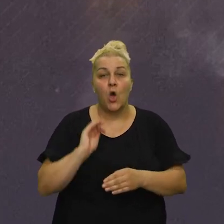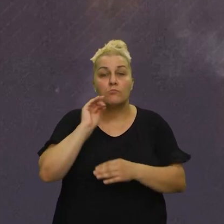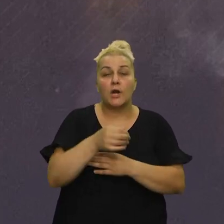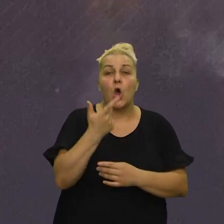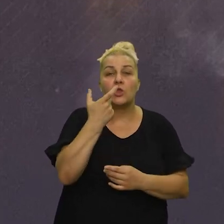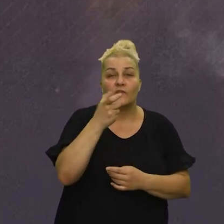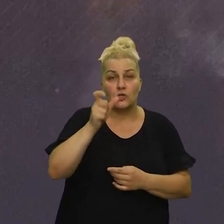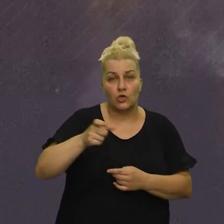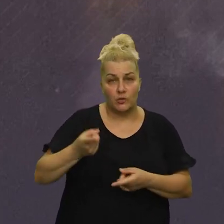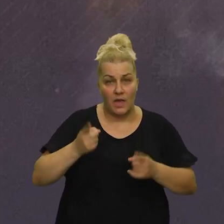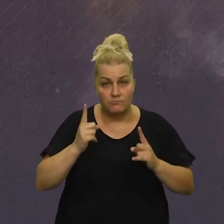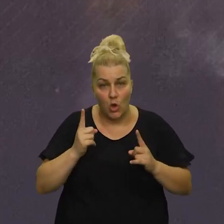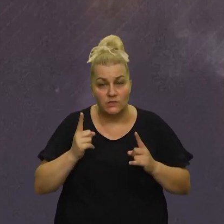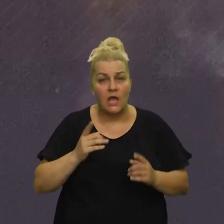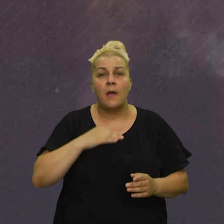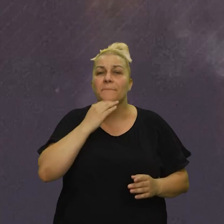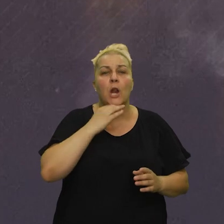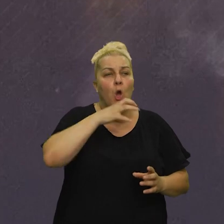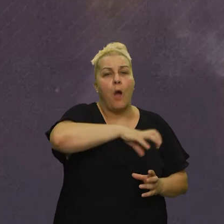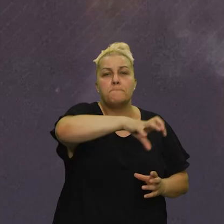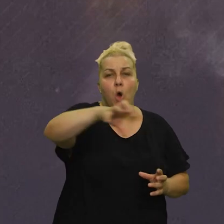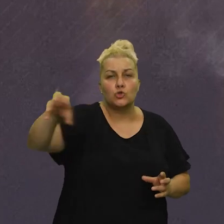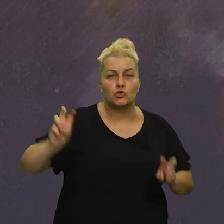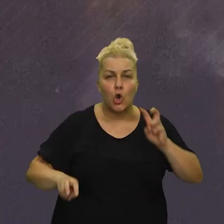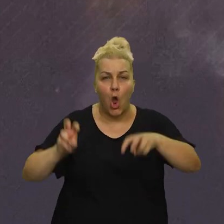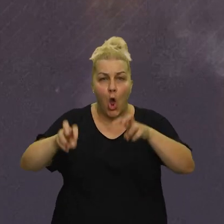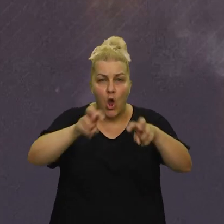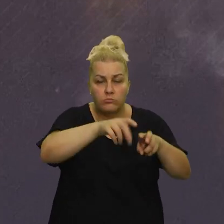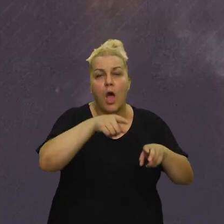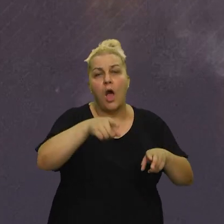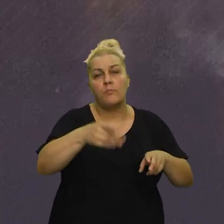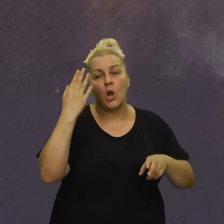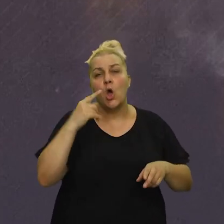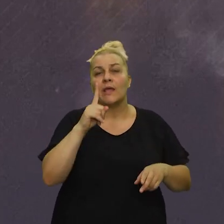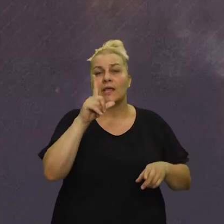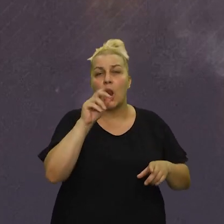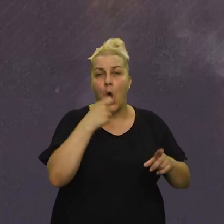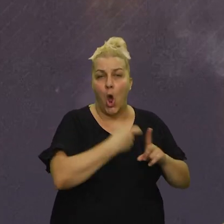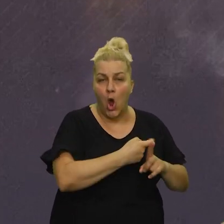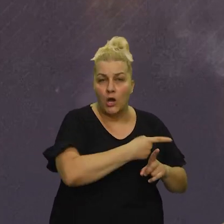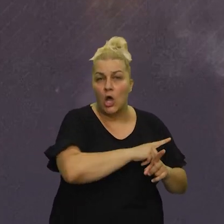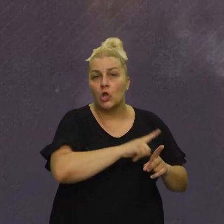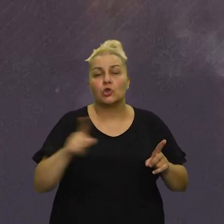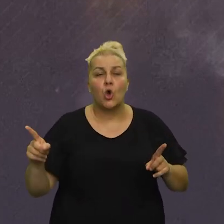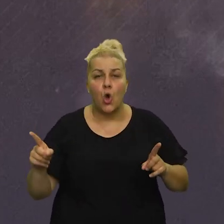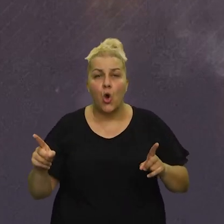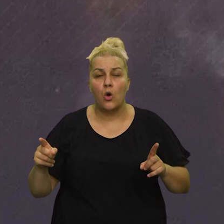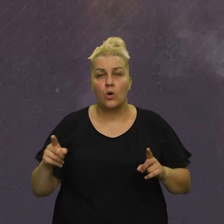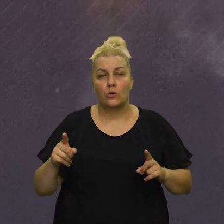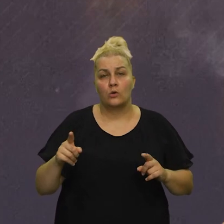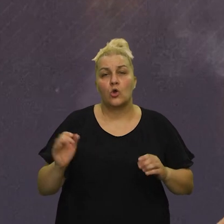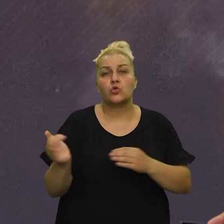preko 200 Imoćana, znači u svim postrojima Hrvatske vojske je dalo živote, znači od Iloka do Vukova, do